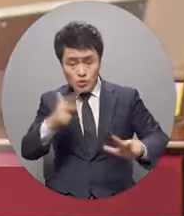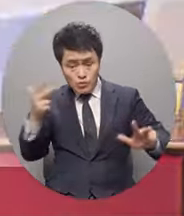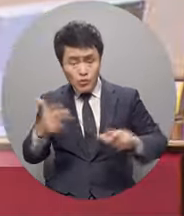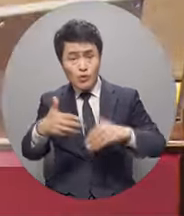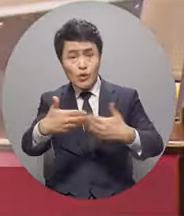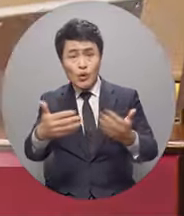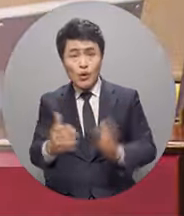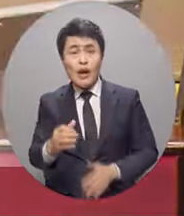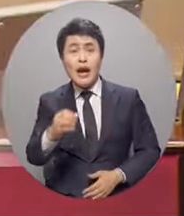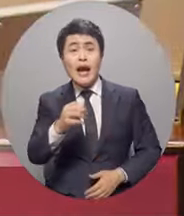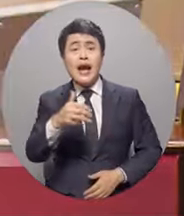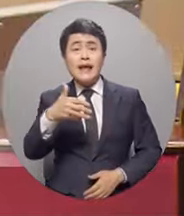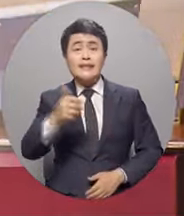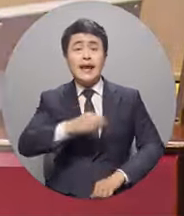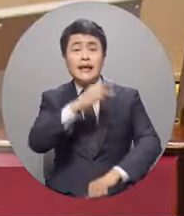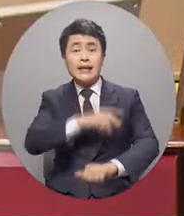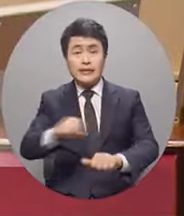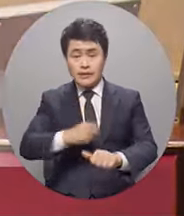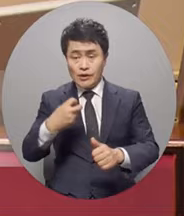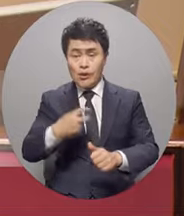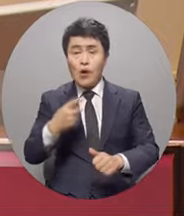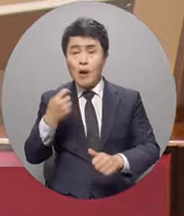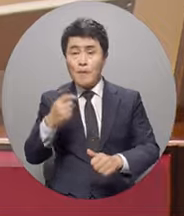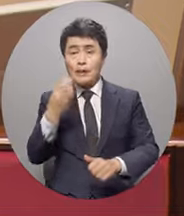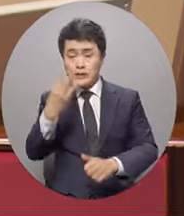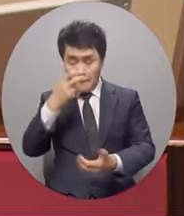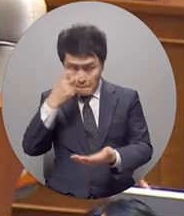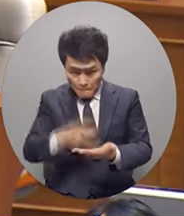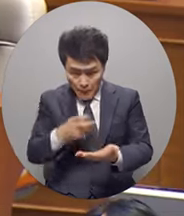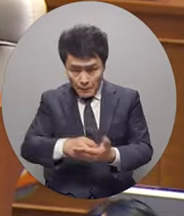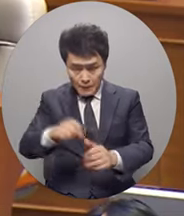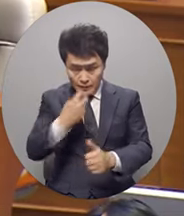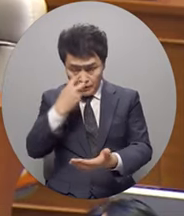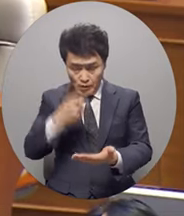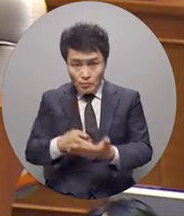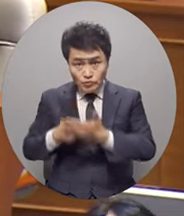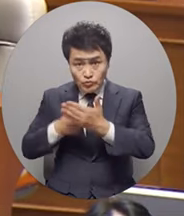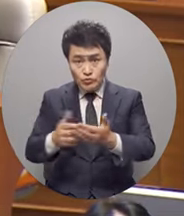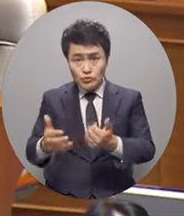최상병 특검법과 방송사법 표결 등을 강행하겠다는 입장이어서